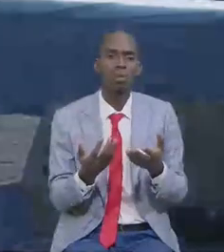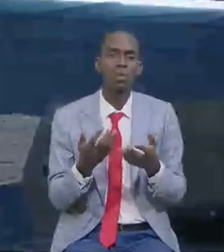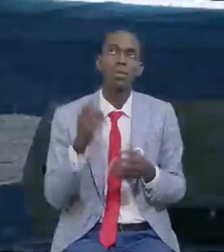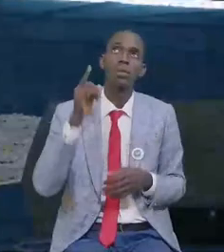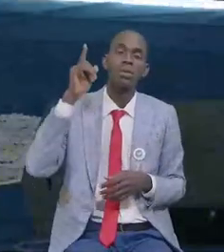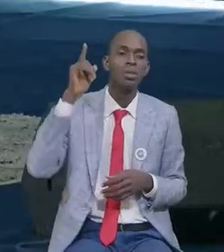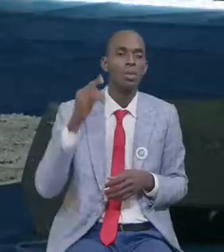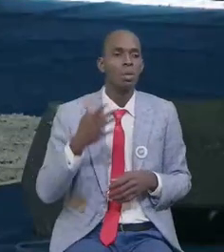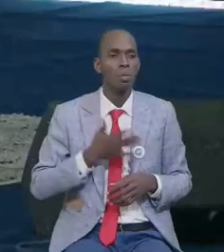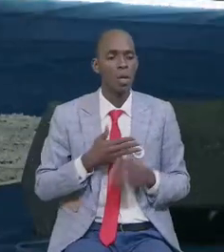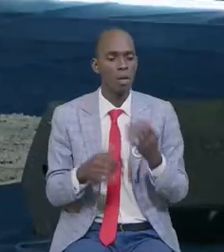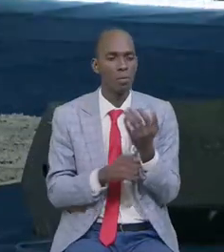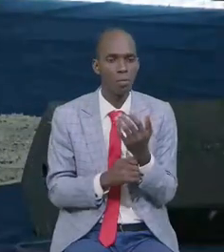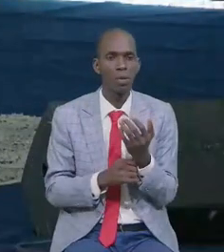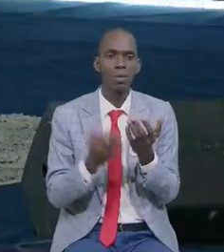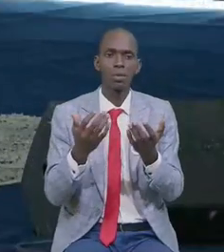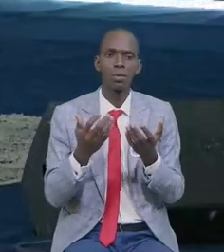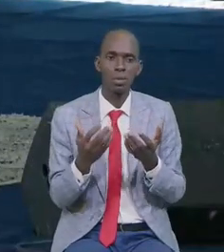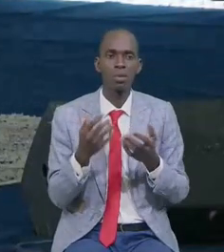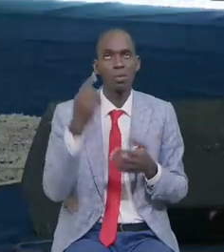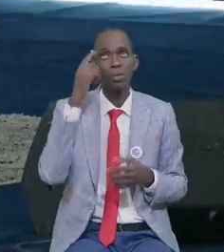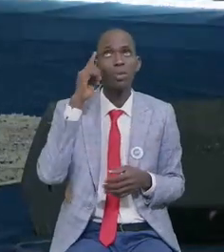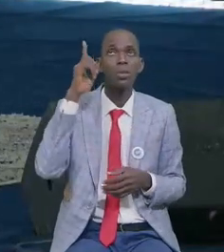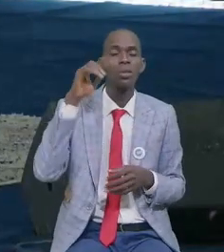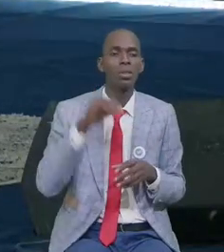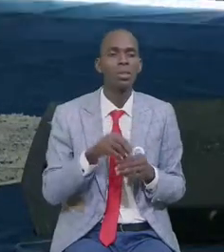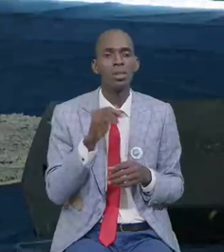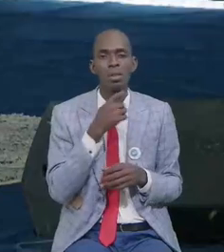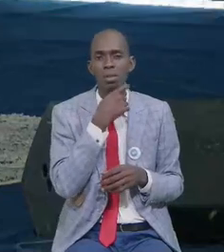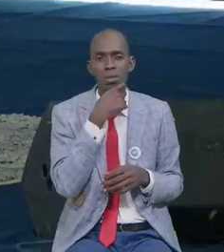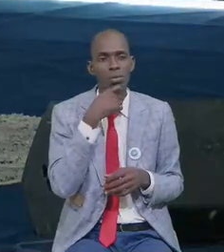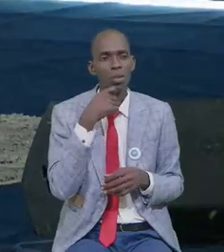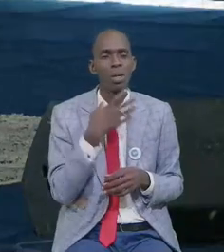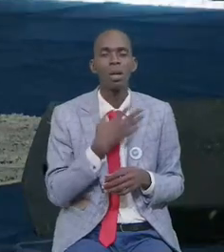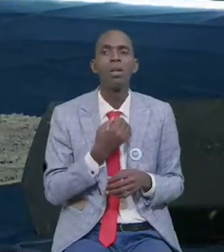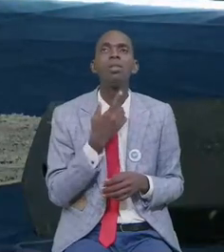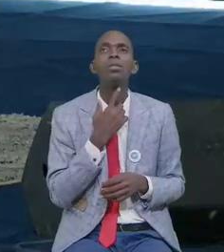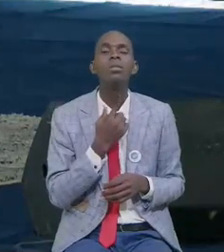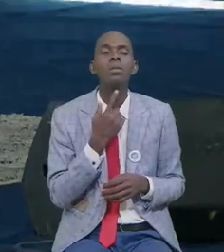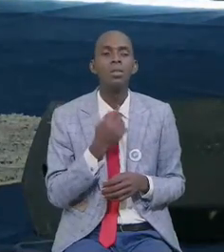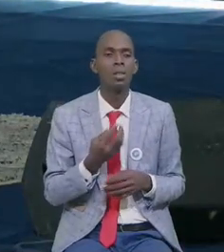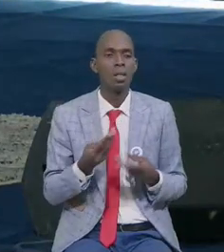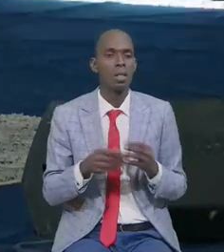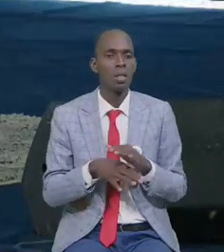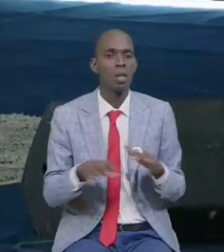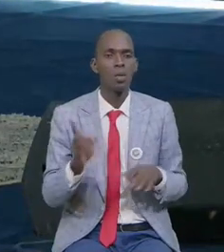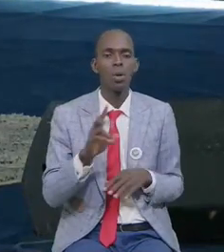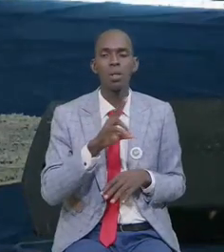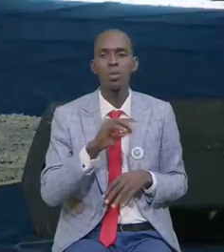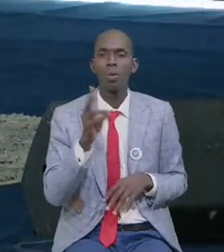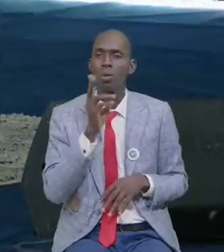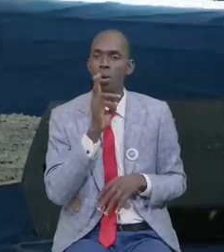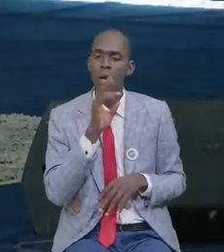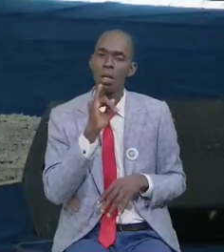corps soupire après toi, dans une terre aride, desséchée, sans eau.